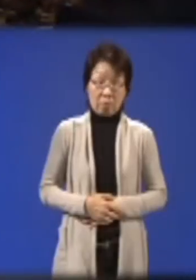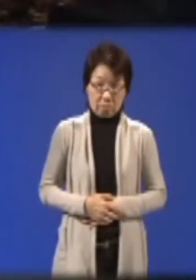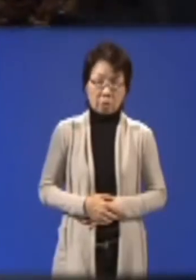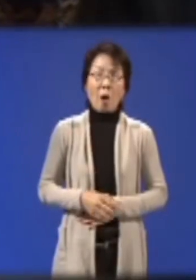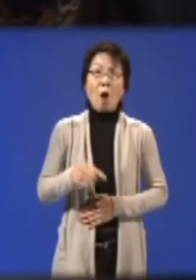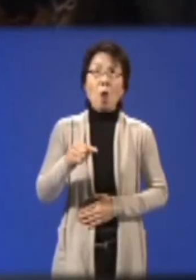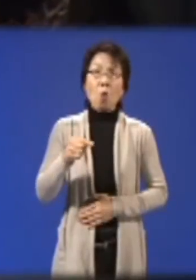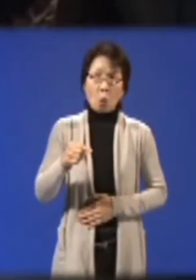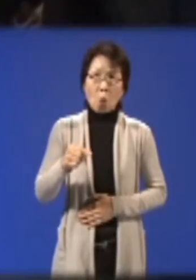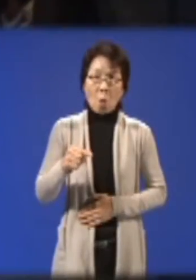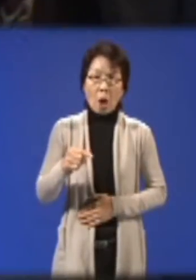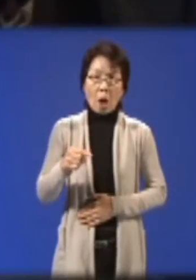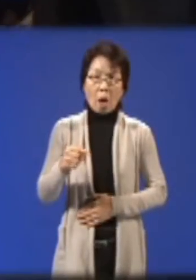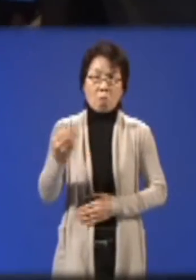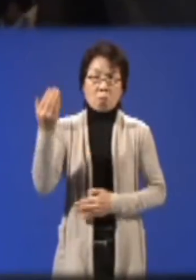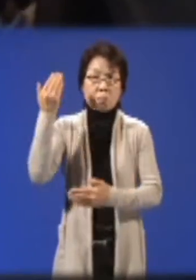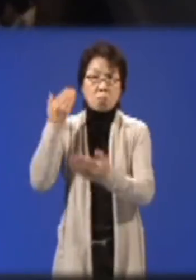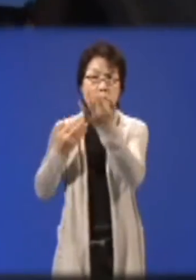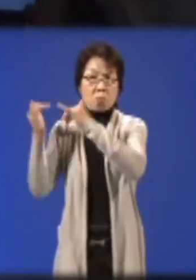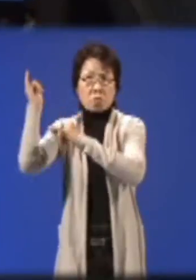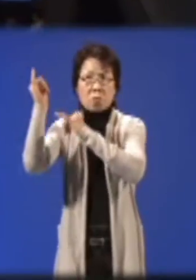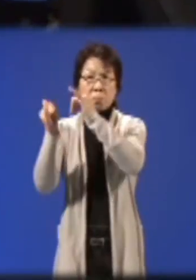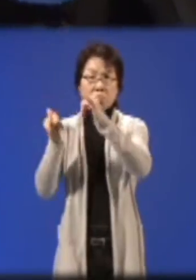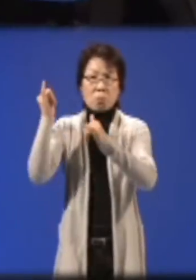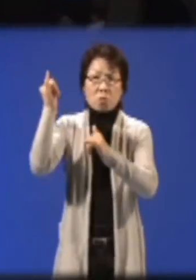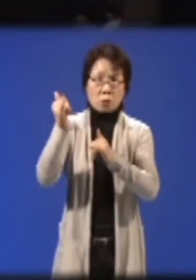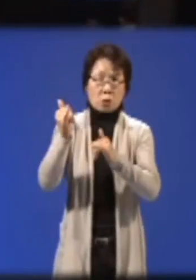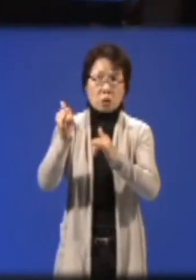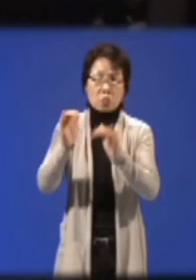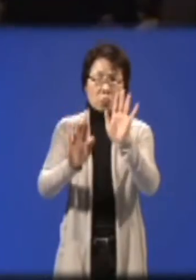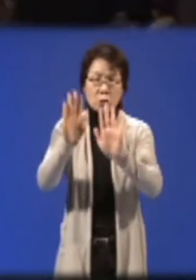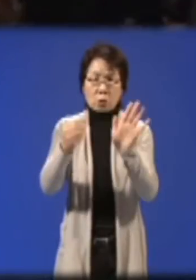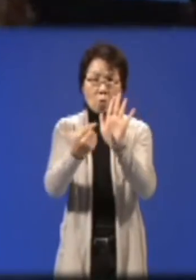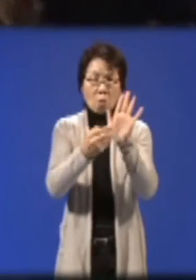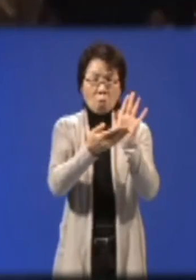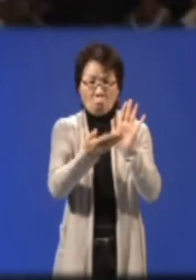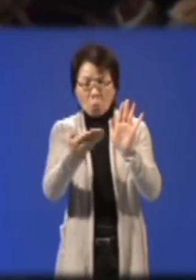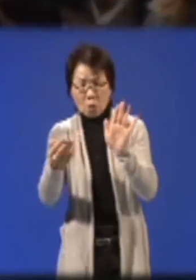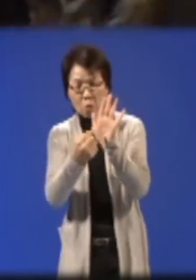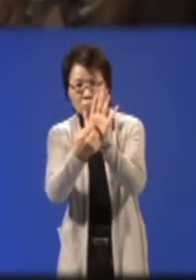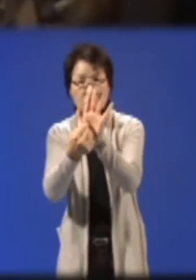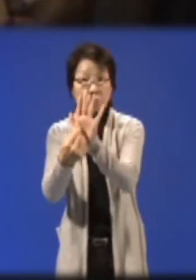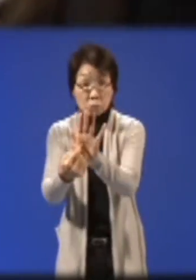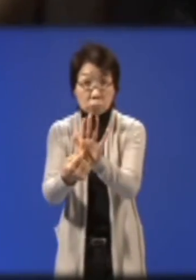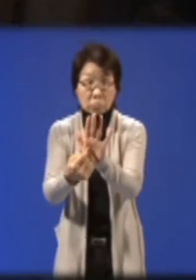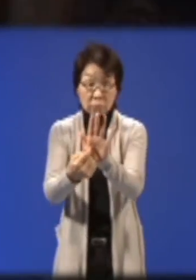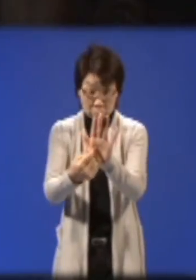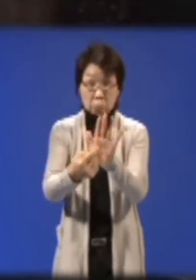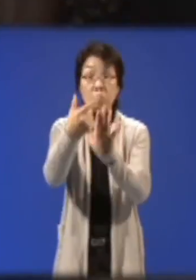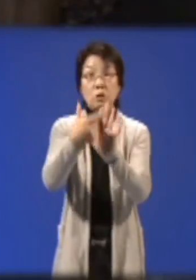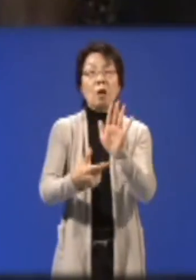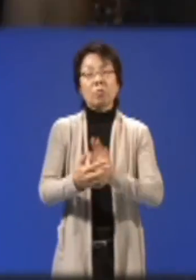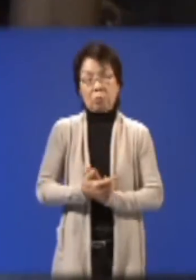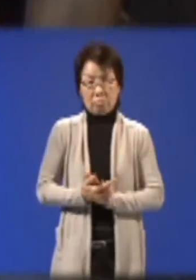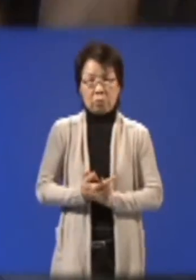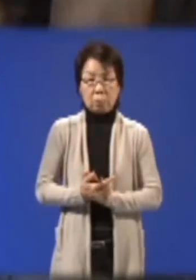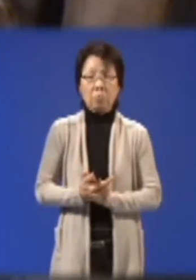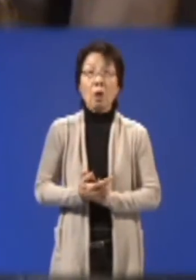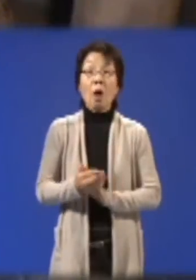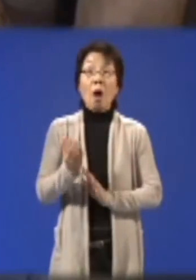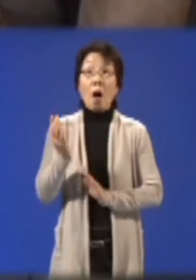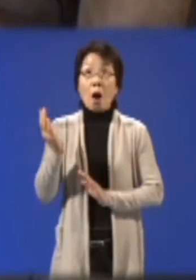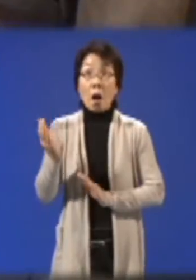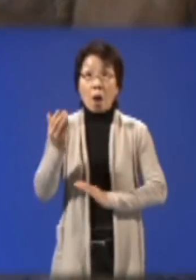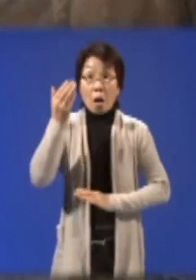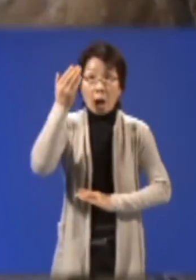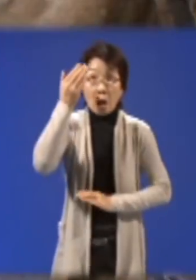確か時空街道っていうテーマになったんですよね。うわ、リアルな人